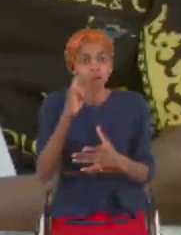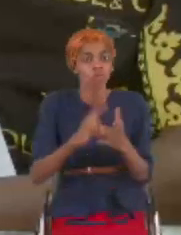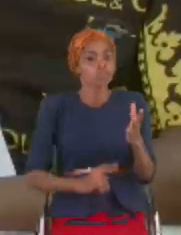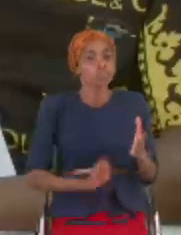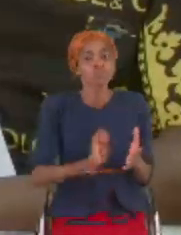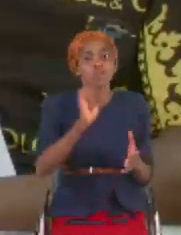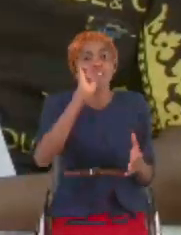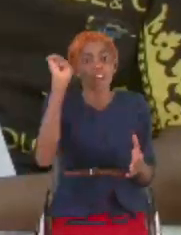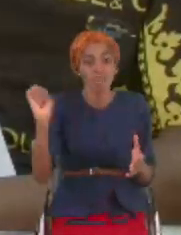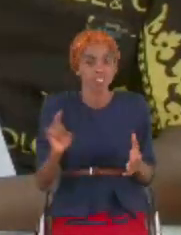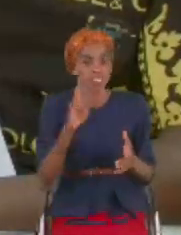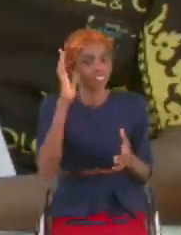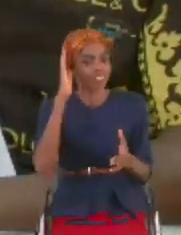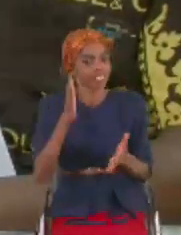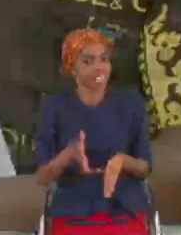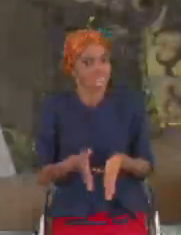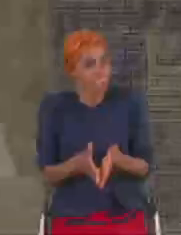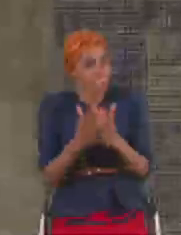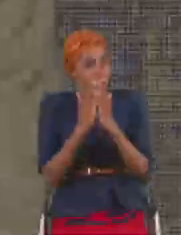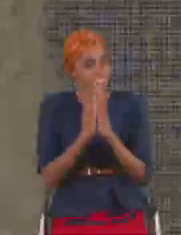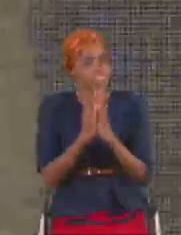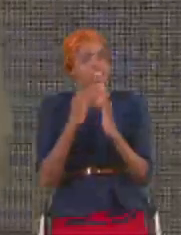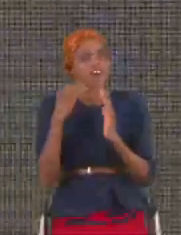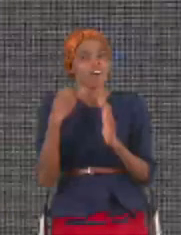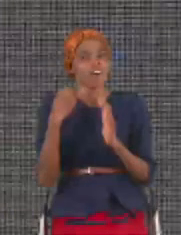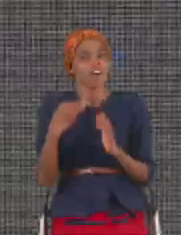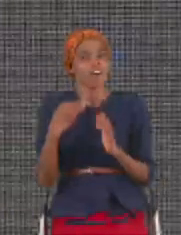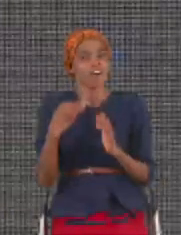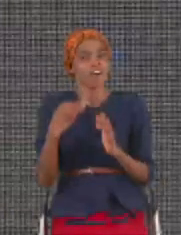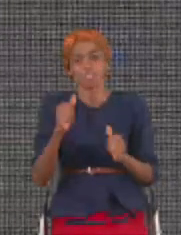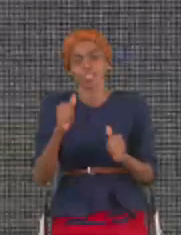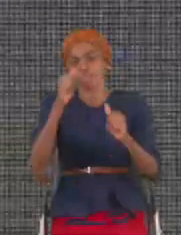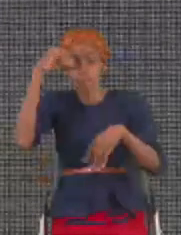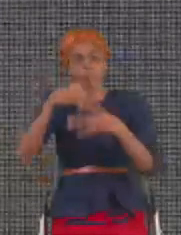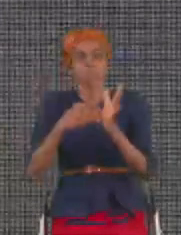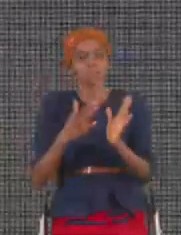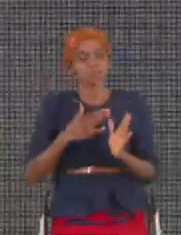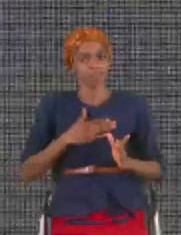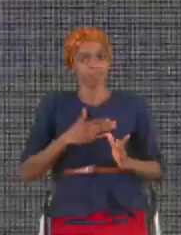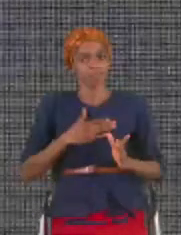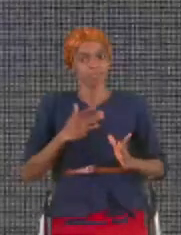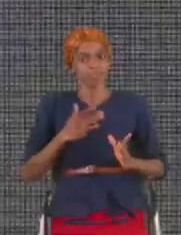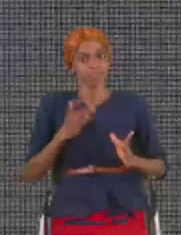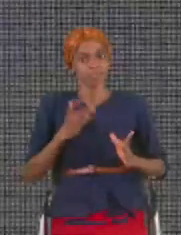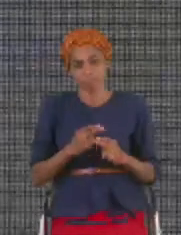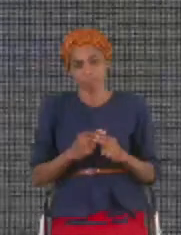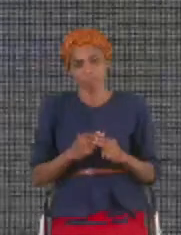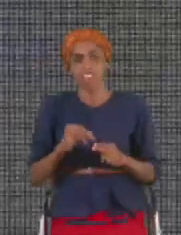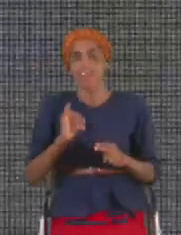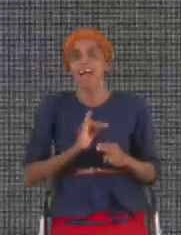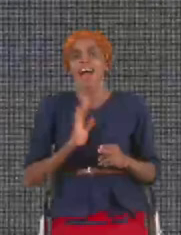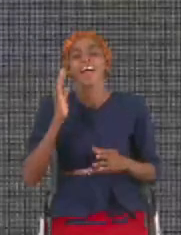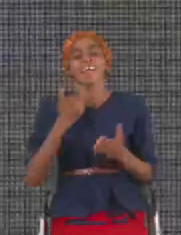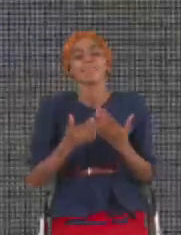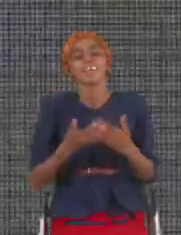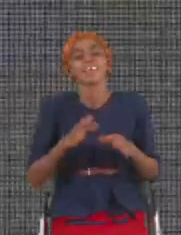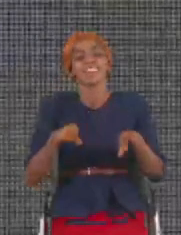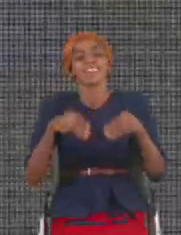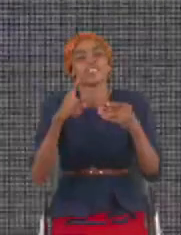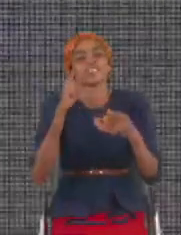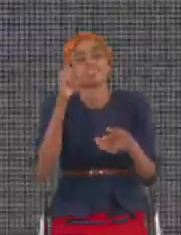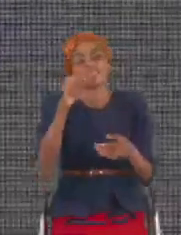avec eux ce que vous demanderez opère à mon nom il vous le donne